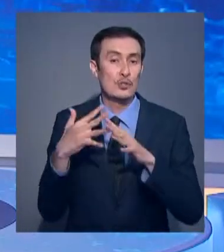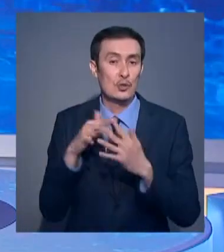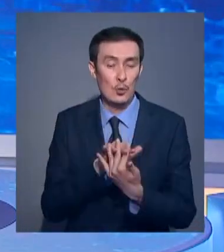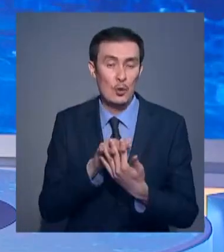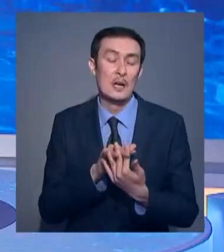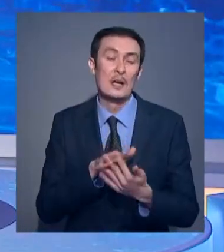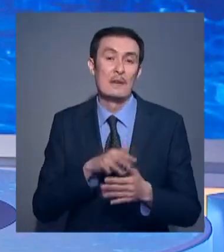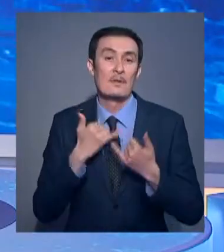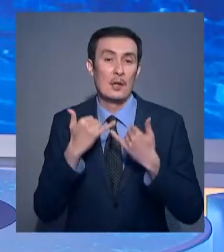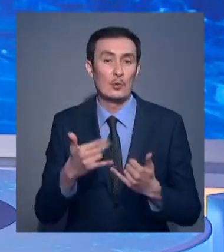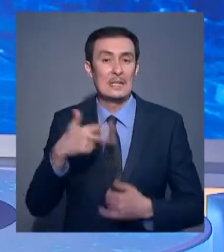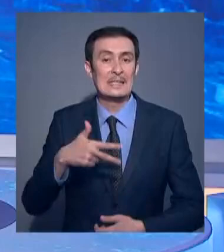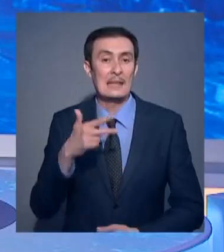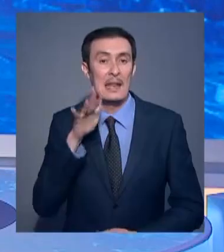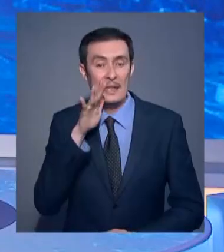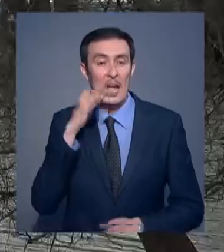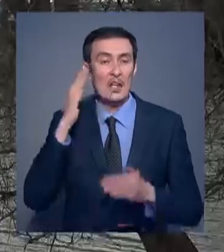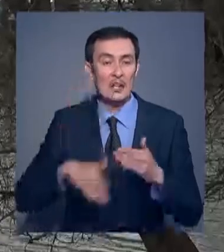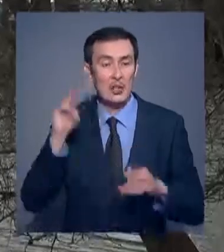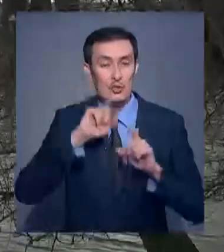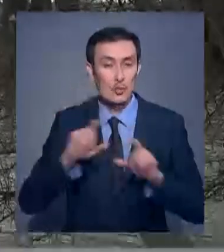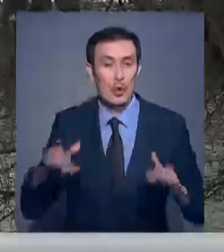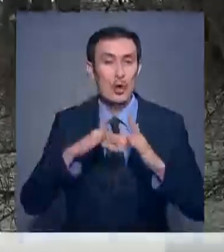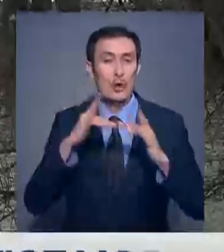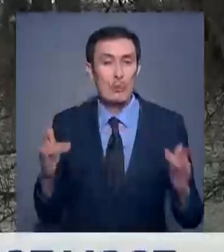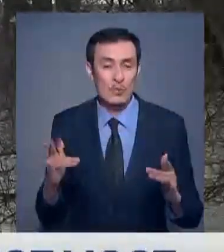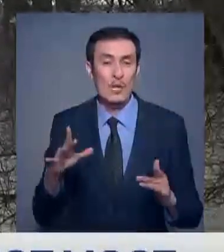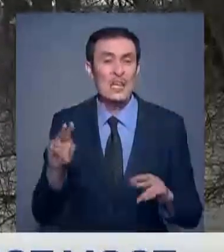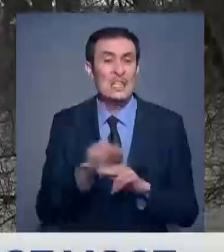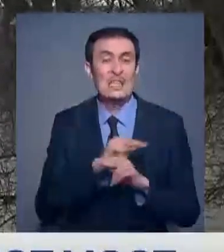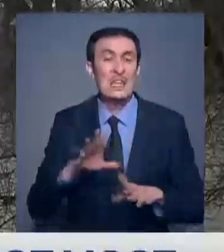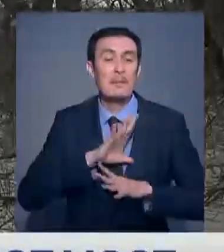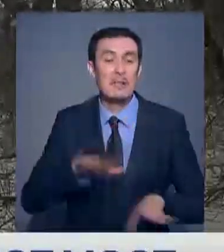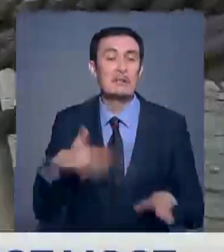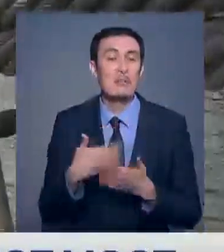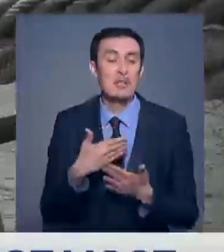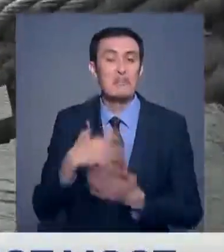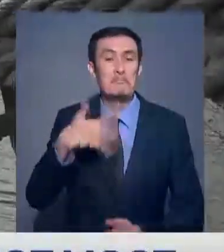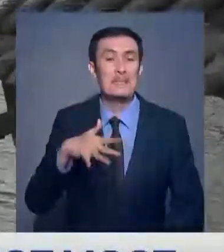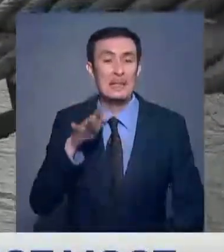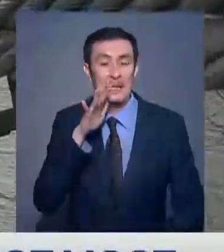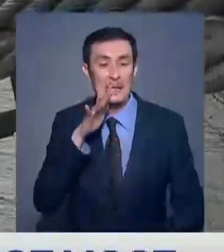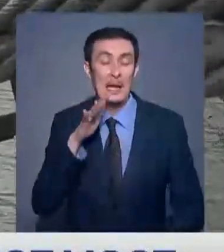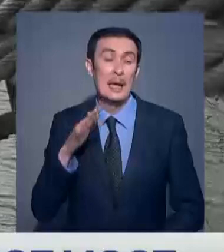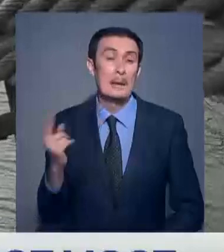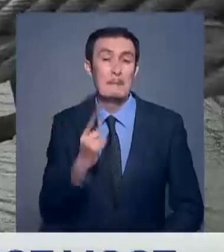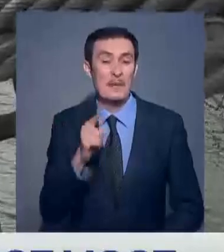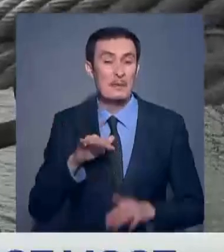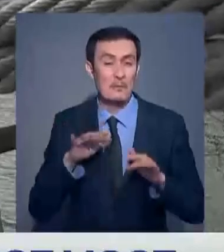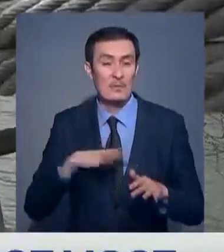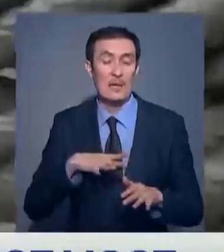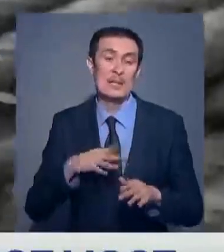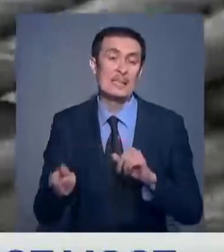решили сделать в канун 30-летия окончания школы. Мост, к слову, не ремонтировался почти 50 лет. Первым делом на